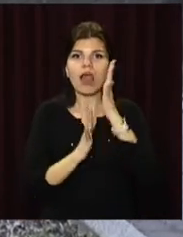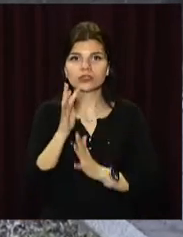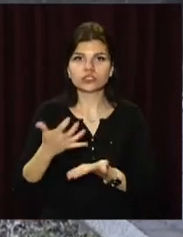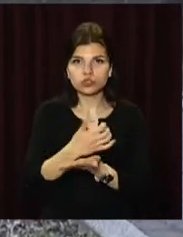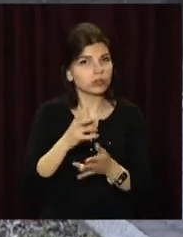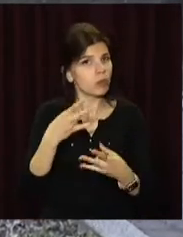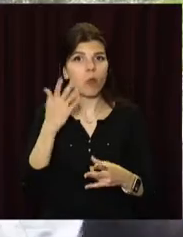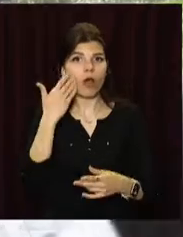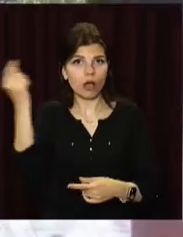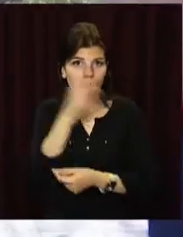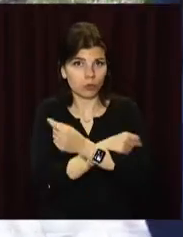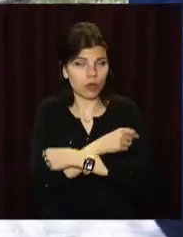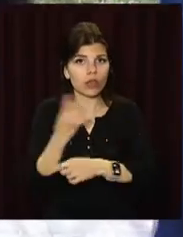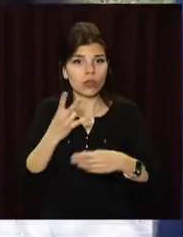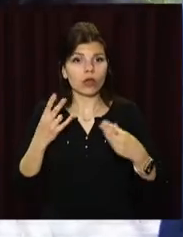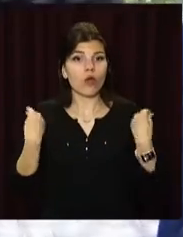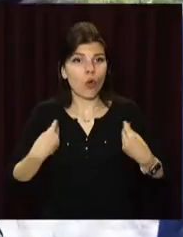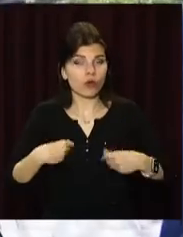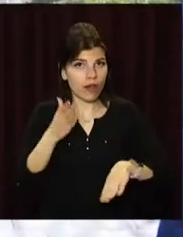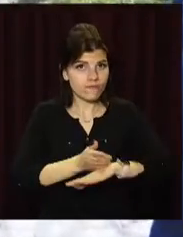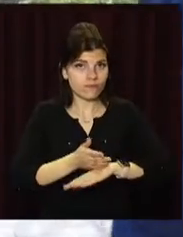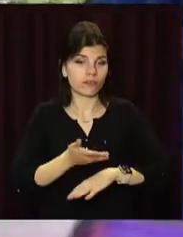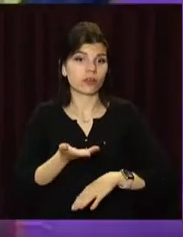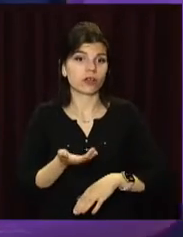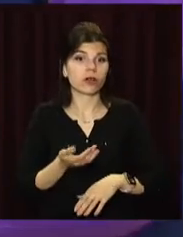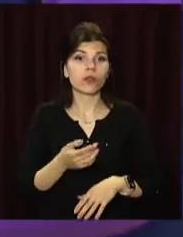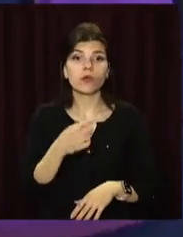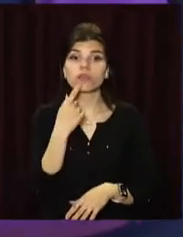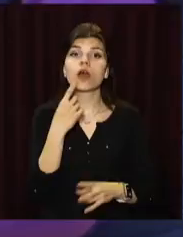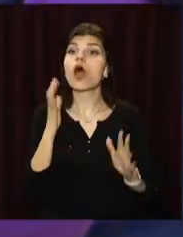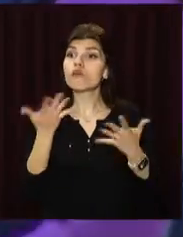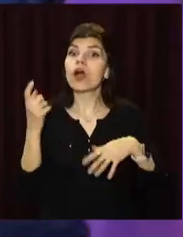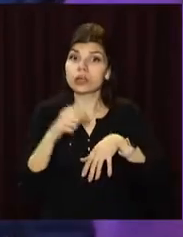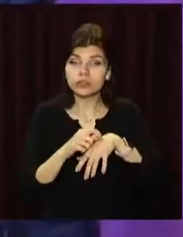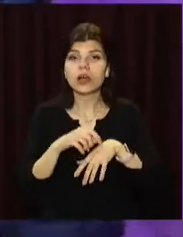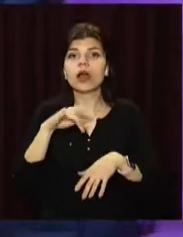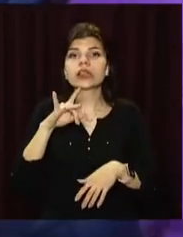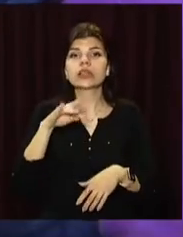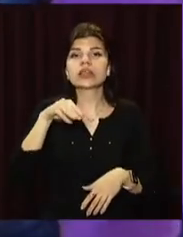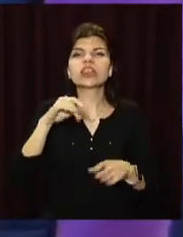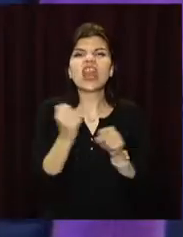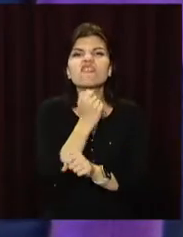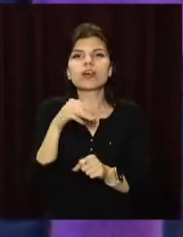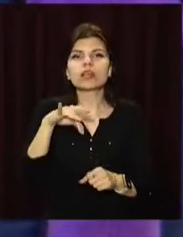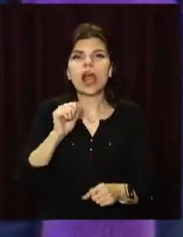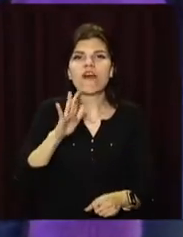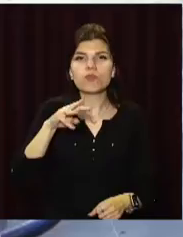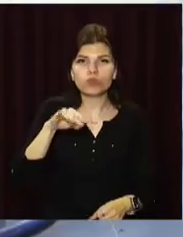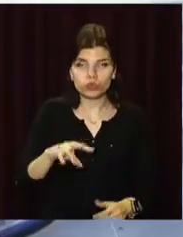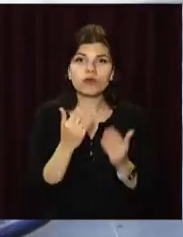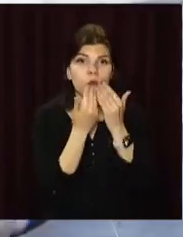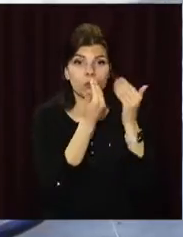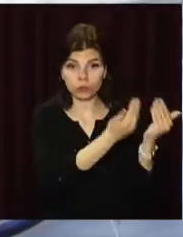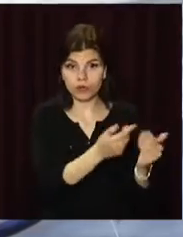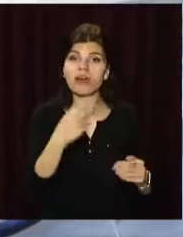собирать их всех на себе. Нужно обратиться в этот, в травмпункт, чтобы вытащили. Я просто обращалась сама. Их